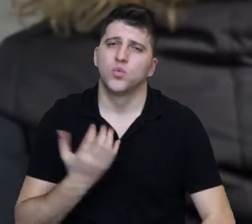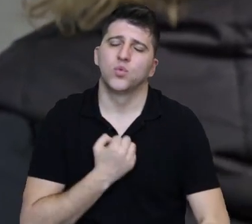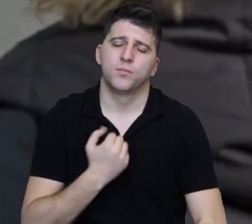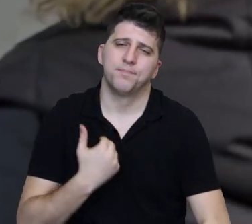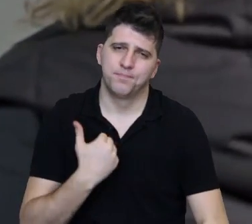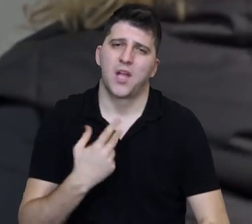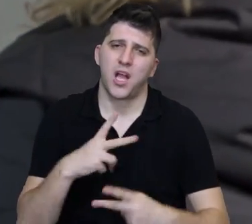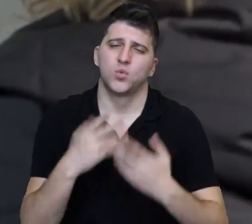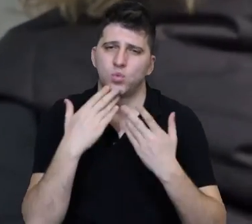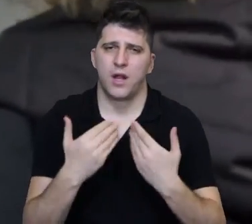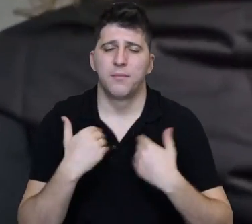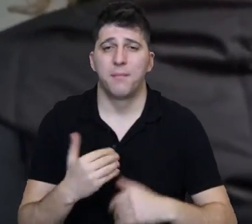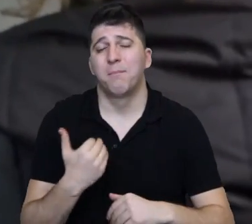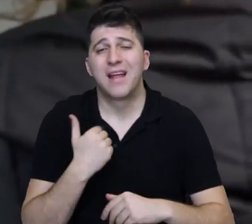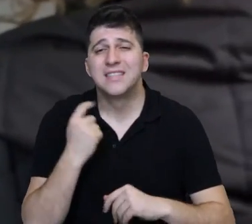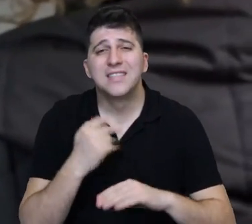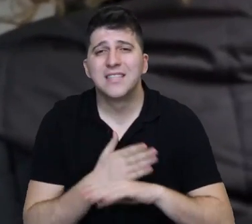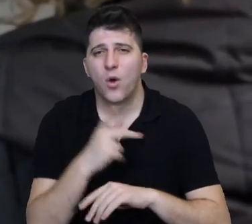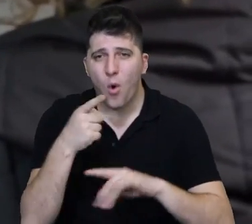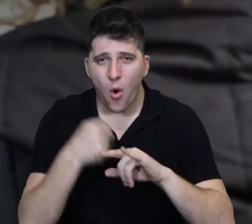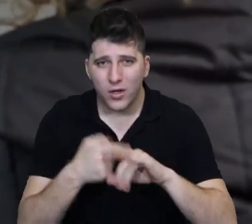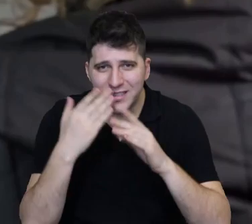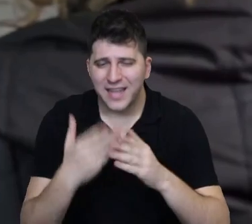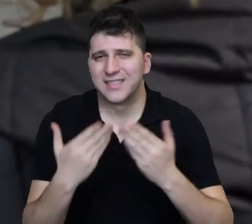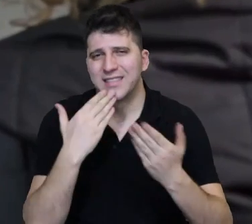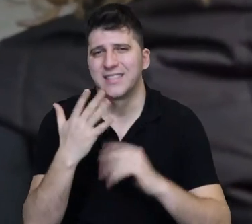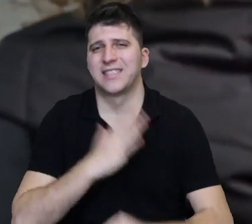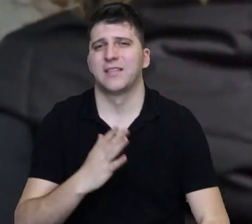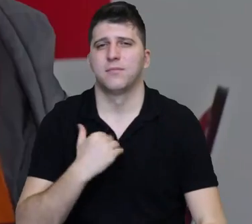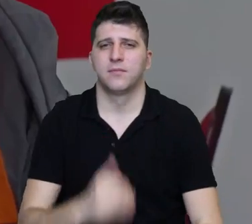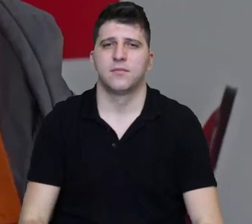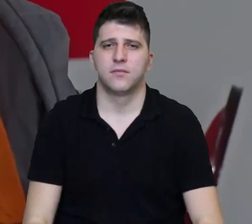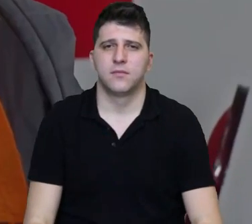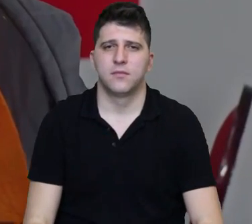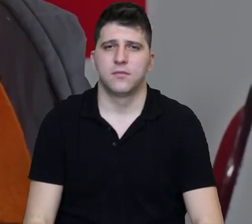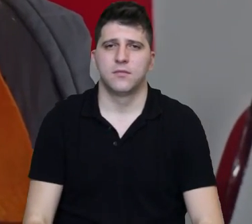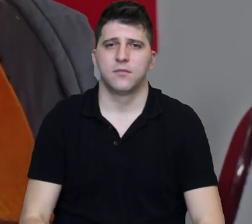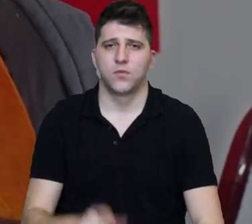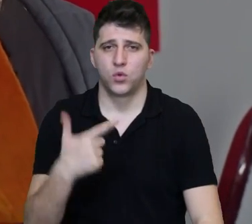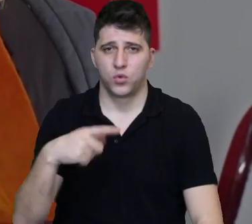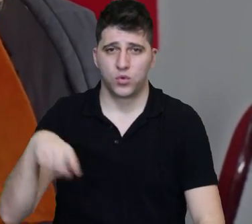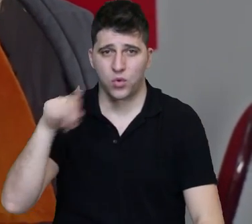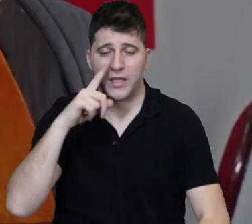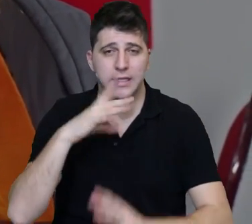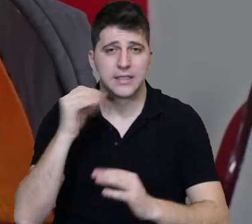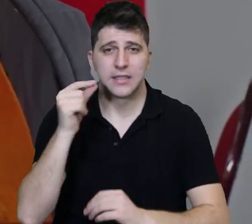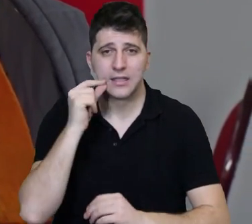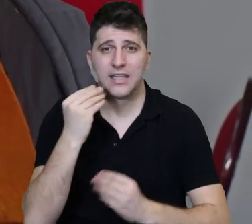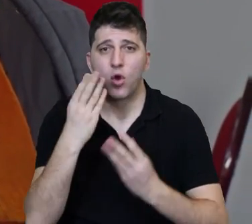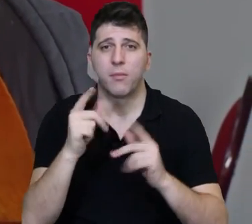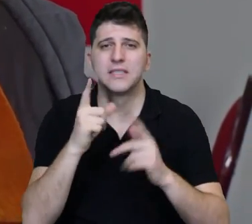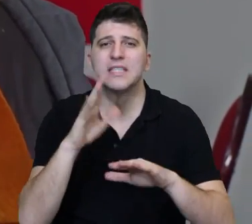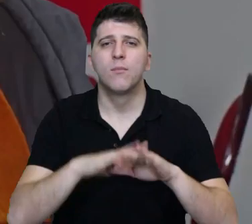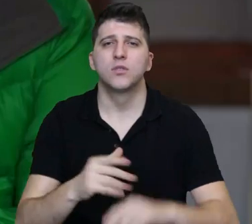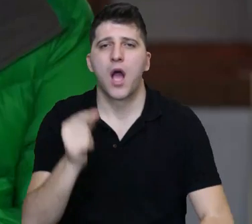kırıldım açık söyleyeyim. Ben halbuki hoş geldiniz, beş gittiniz demek istemiştim yani. Kasabalıyla aramızı iyi tutmamız gerekiyor. Sen ne